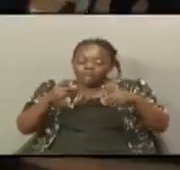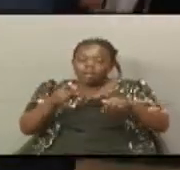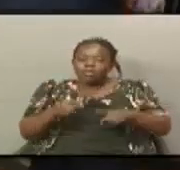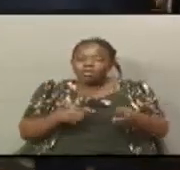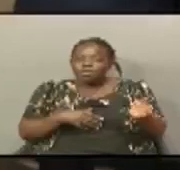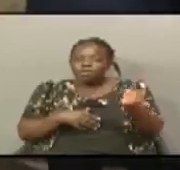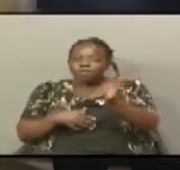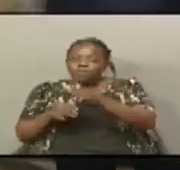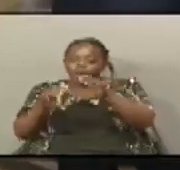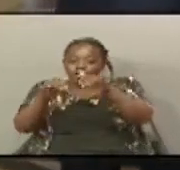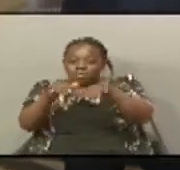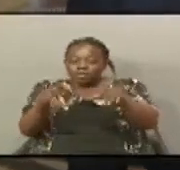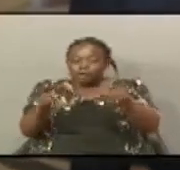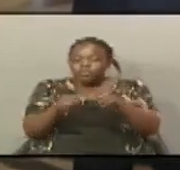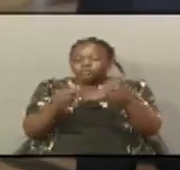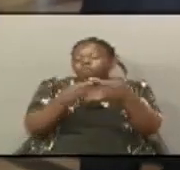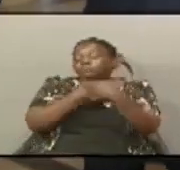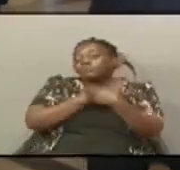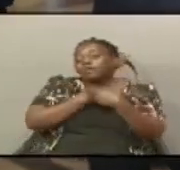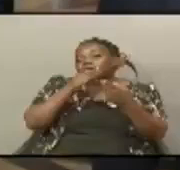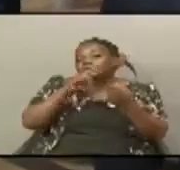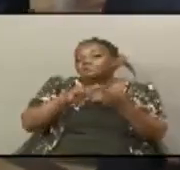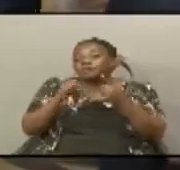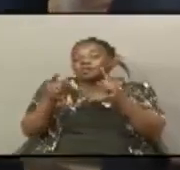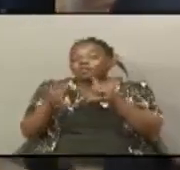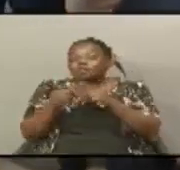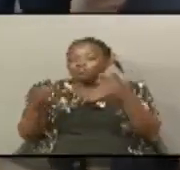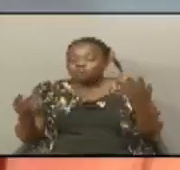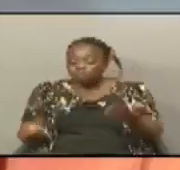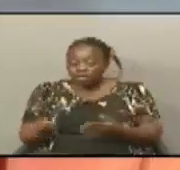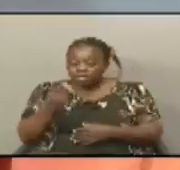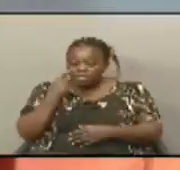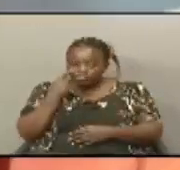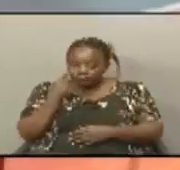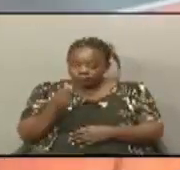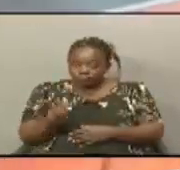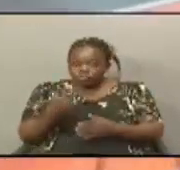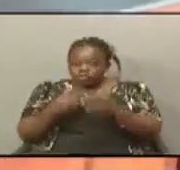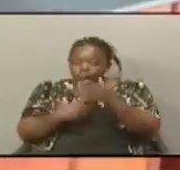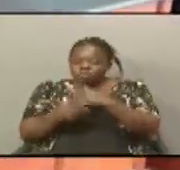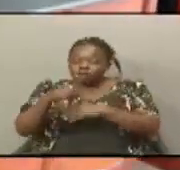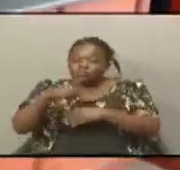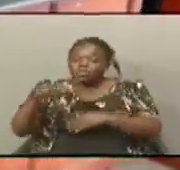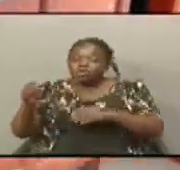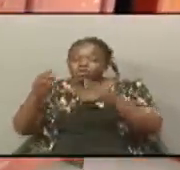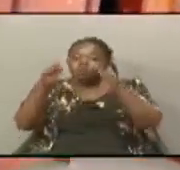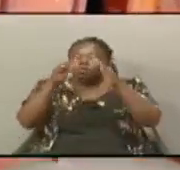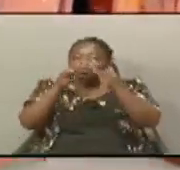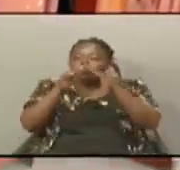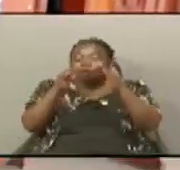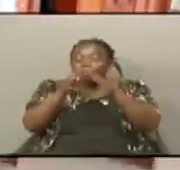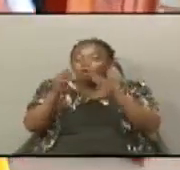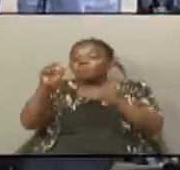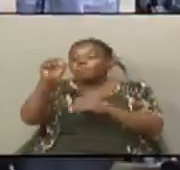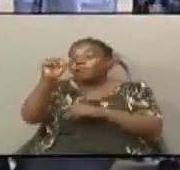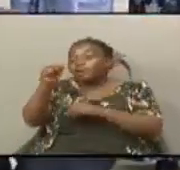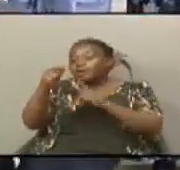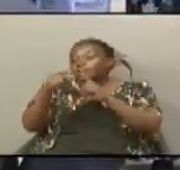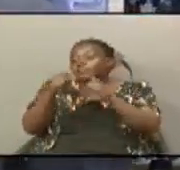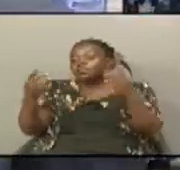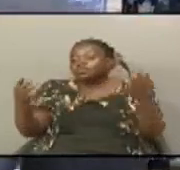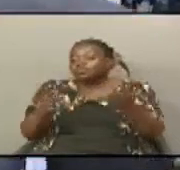gwasuziddwa ku Palamenti era nga b'enganda n'emikwano gye baasuze ku makya gutwaliddwa mu maka ga A plus funeral services gye guba